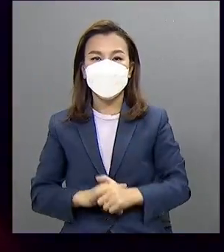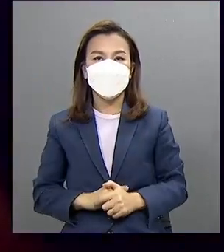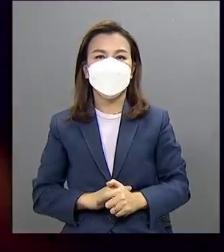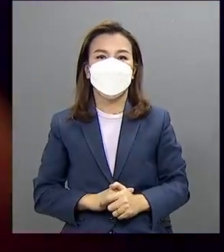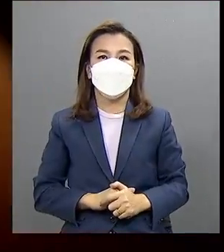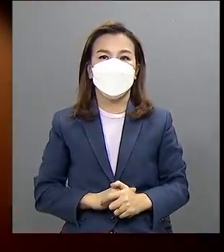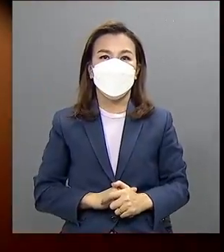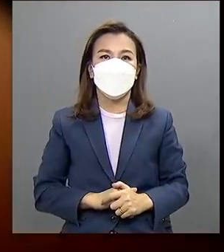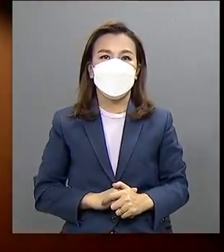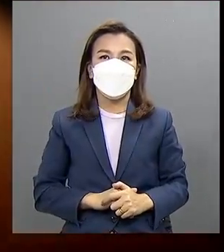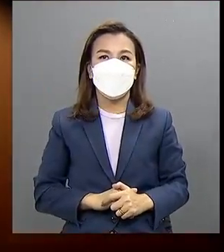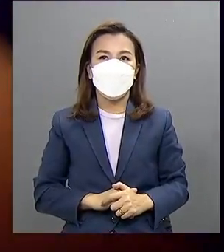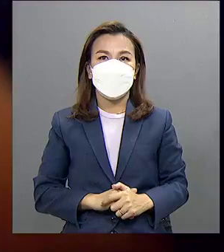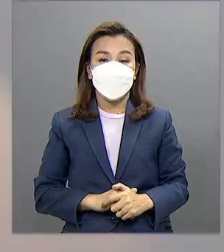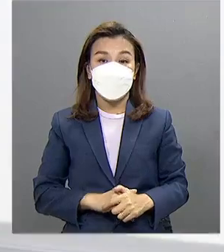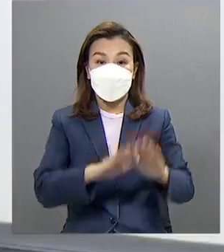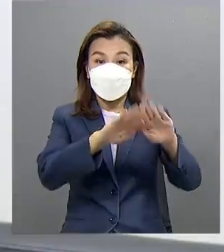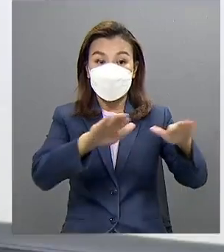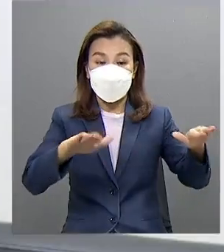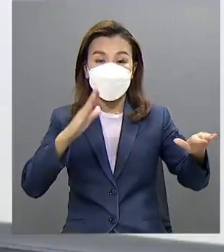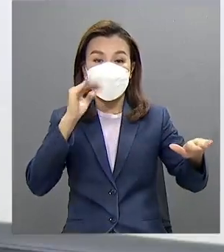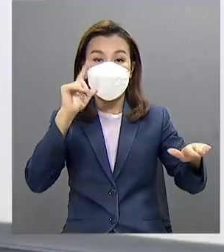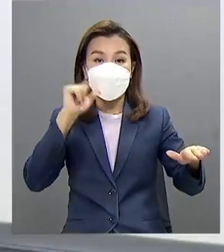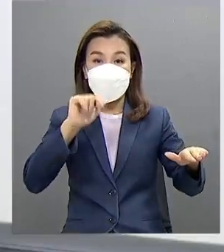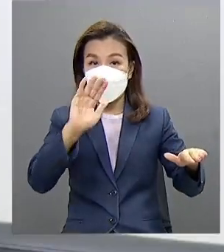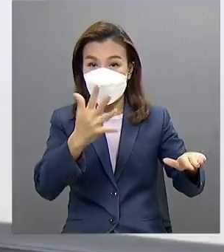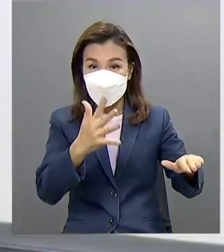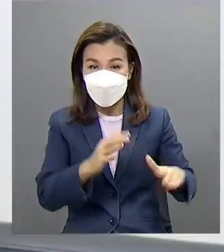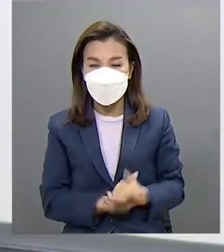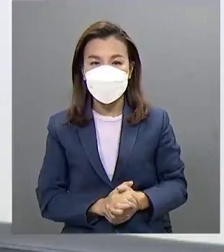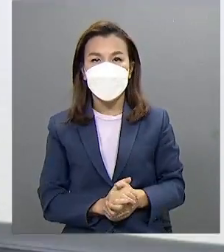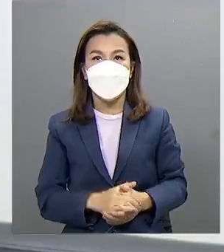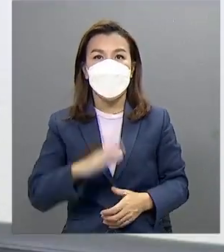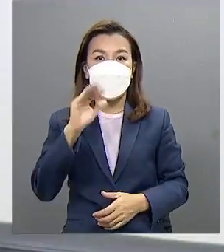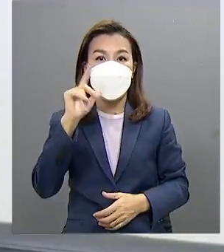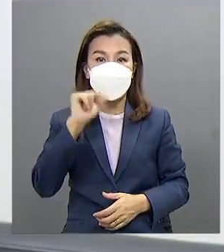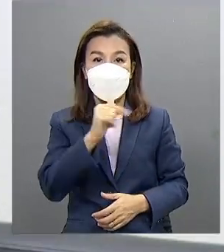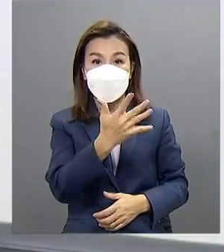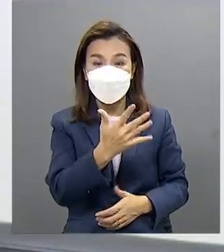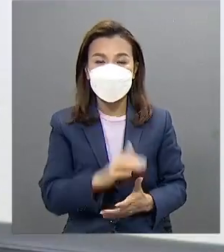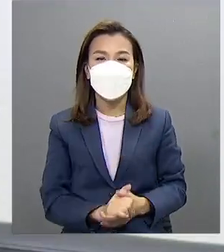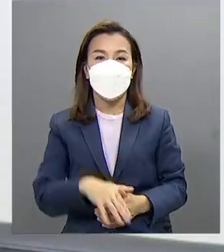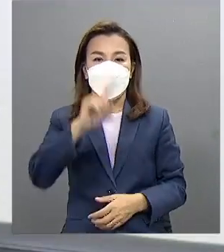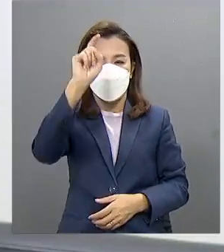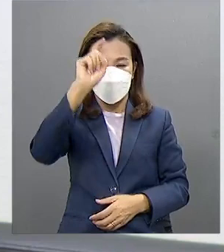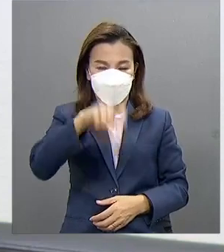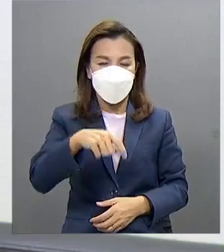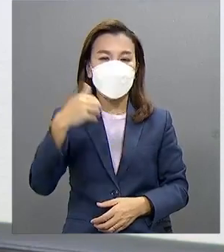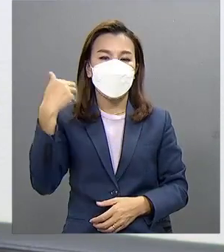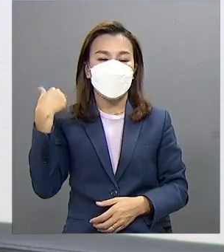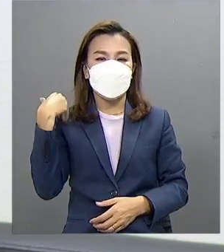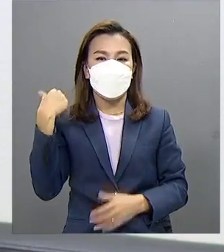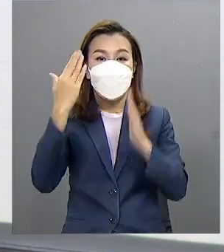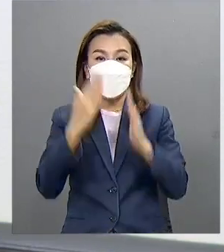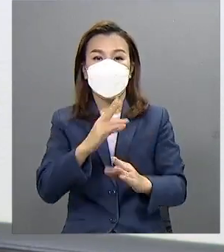ถ้าเป็นเด็กไม่มีพ่อแม่นะครับปกติตามกฎหมายเนี่ยนะครับไม่ใช่ว่าอยู่กับใครตามกฎหมายเขาเรียกว่าต้องมีการตั้งผู้ปกครองนะครับตั้งผู้ปกครองเนี่ยหมายถึงว่าต้องร้